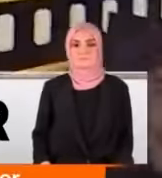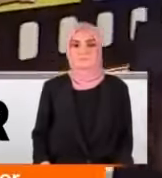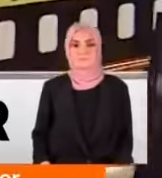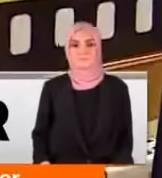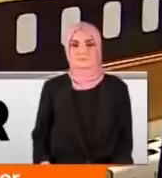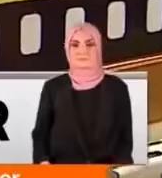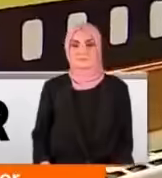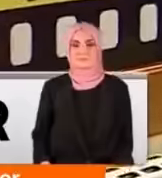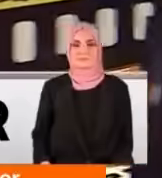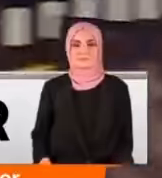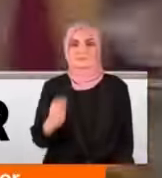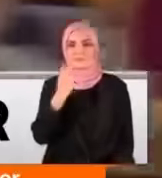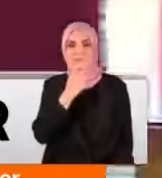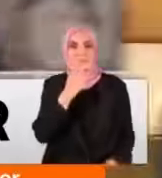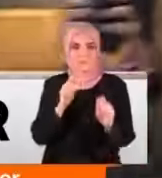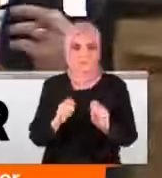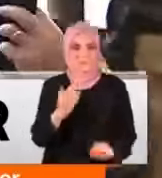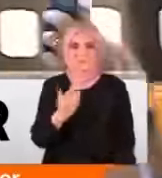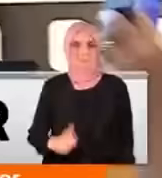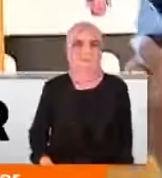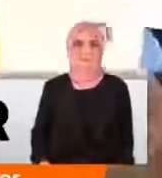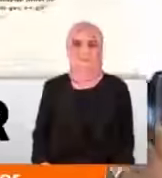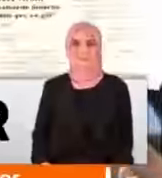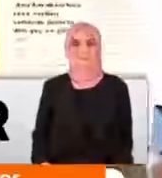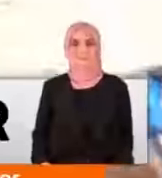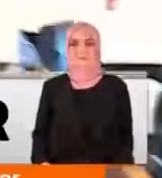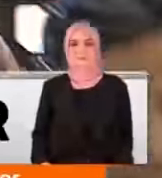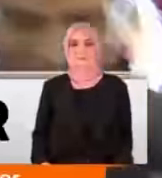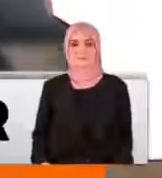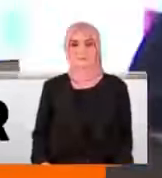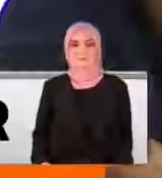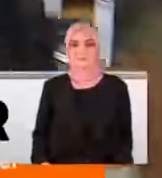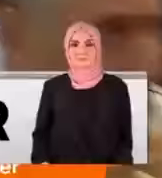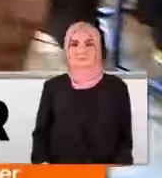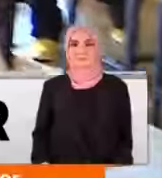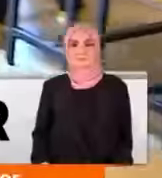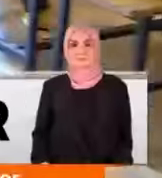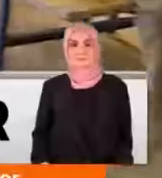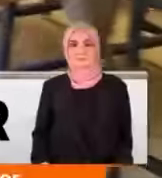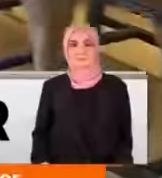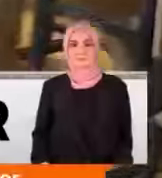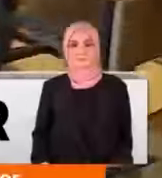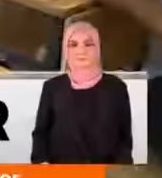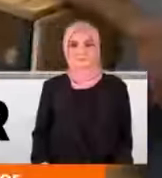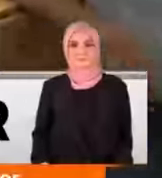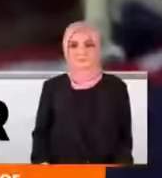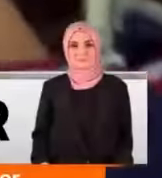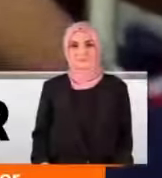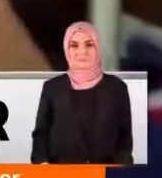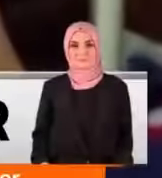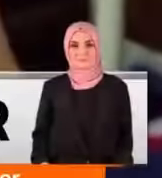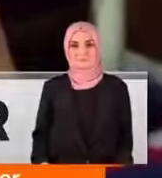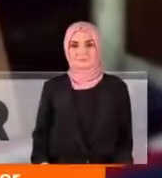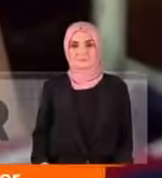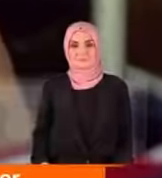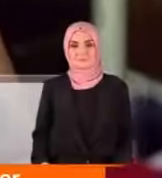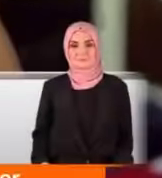küçükler gerçek olsa olsa, sağ olun uyanınca her şey aynı kalsa. Beni